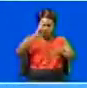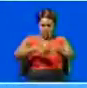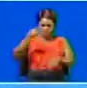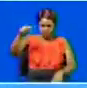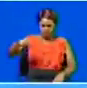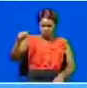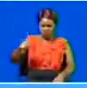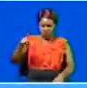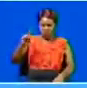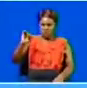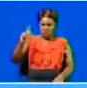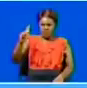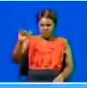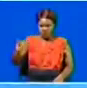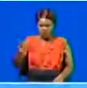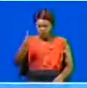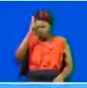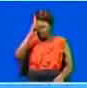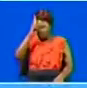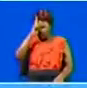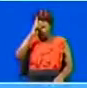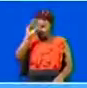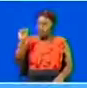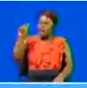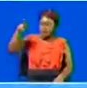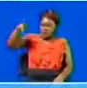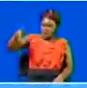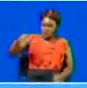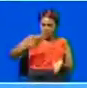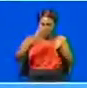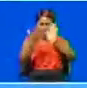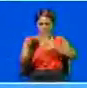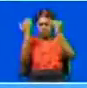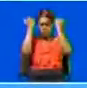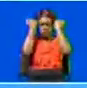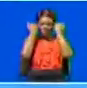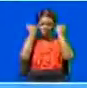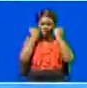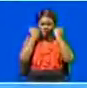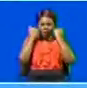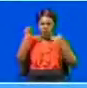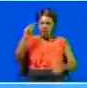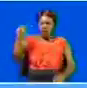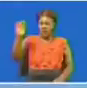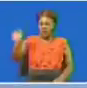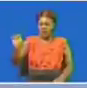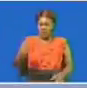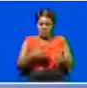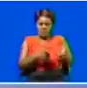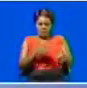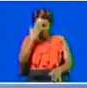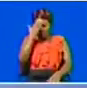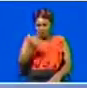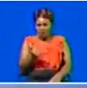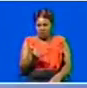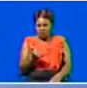leo. Liki Maina, afisa wa kitengo cha polisi wa utawala, alifikishwa mbele ya hakimu Ann Ongijo. Maina anashtakiwa kwa